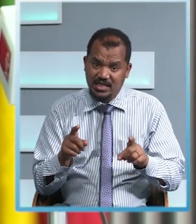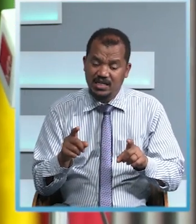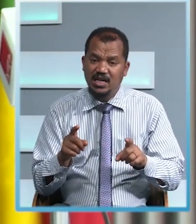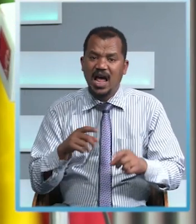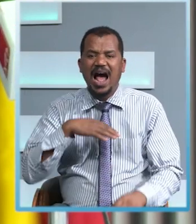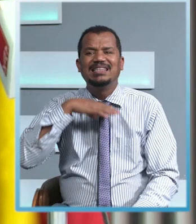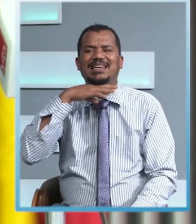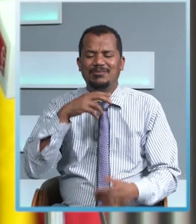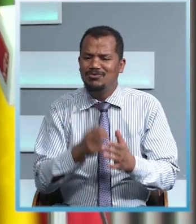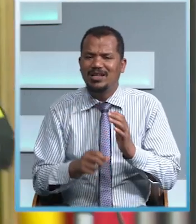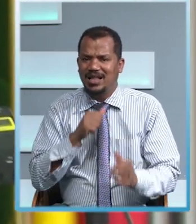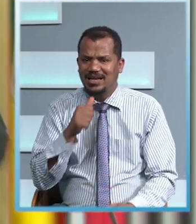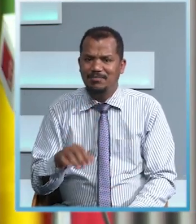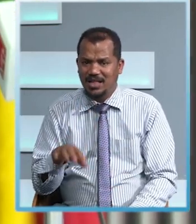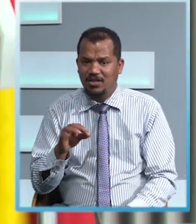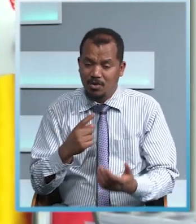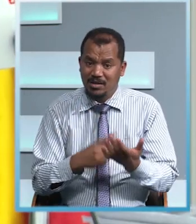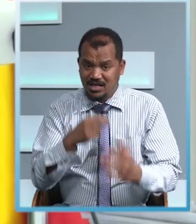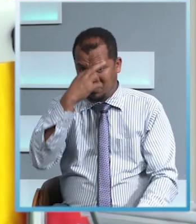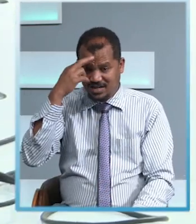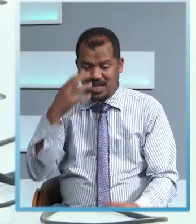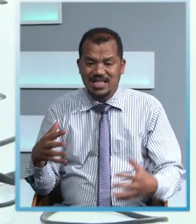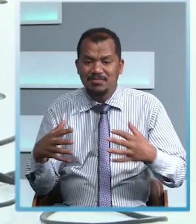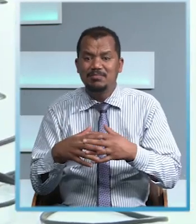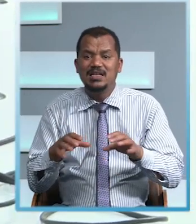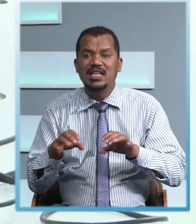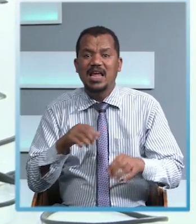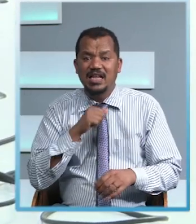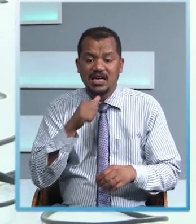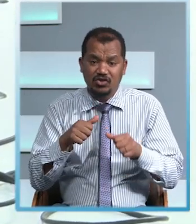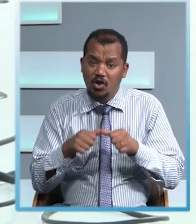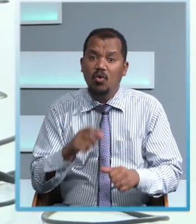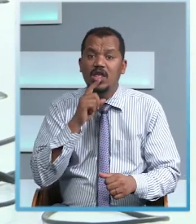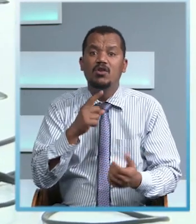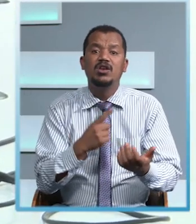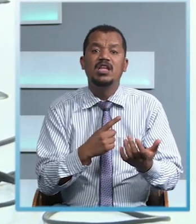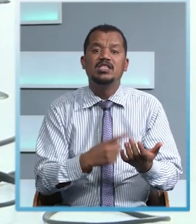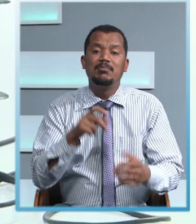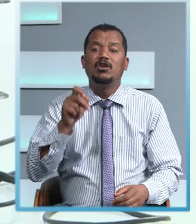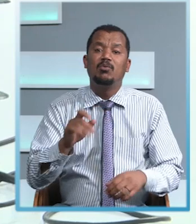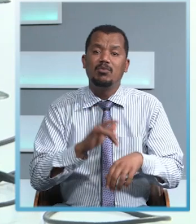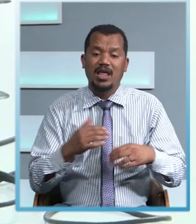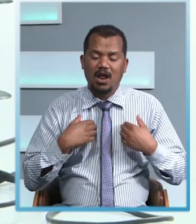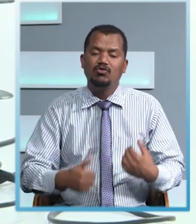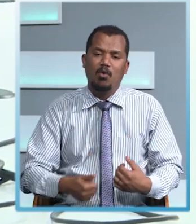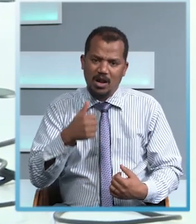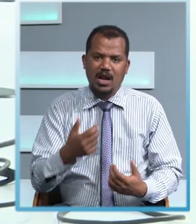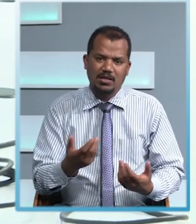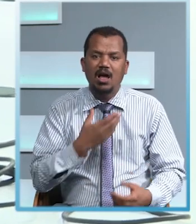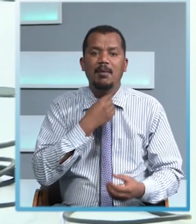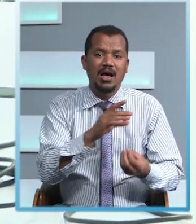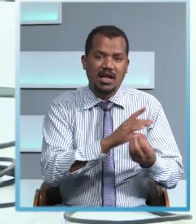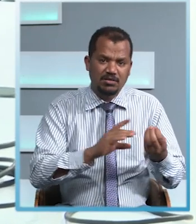ግን አጥጋቢ ውጤት አይደለም የተገኘው። በዛ ምክንያት ትብብር ሳይደረግ ስለቆየ ነው። እነዚህ በተቡብ ላይ ያሉ